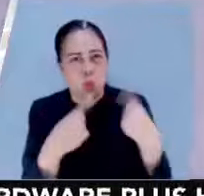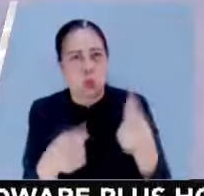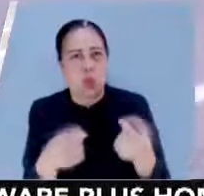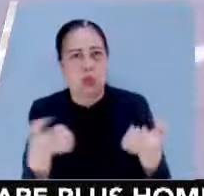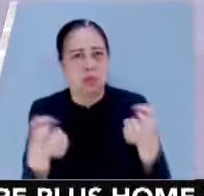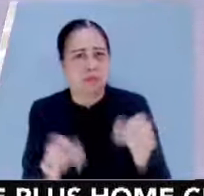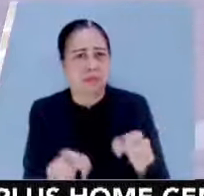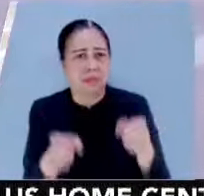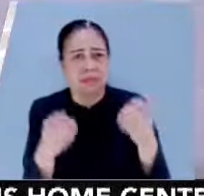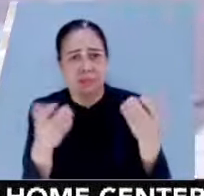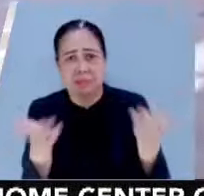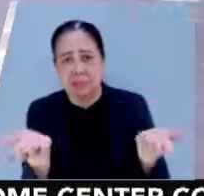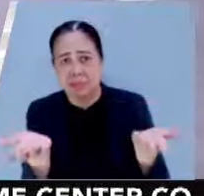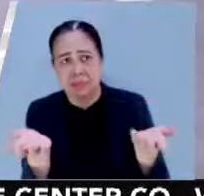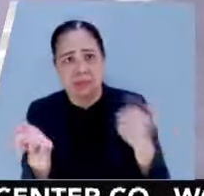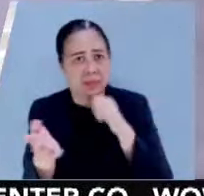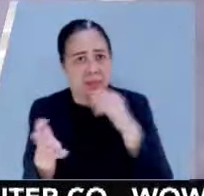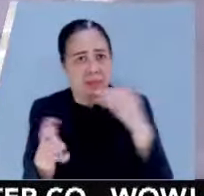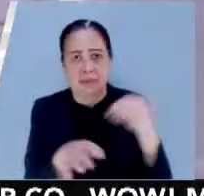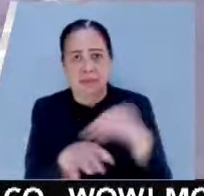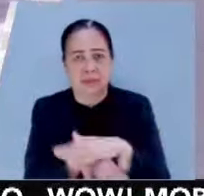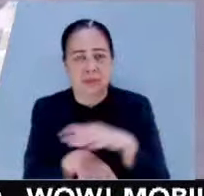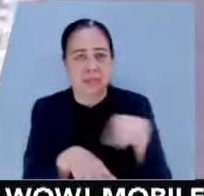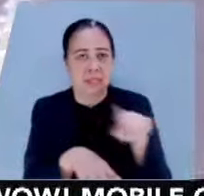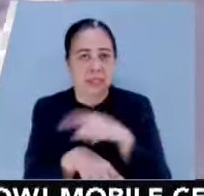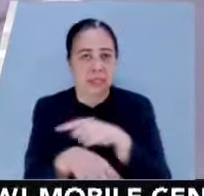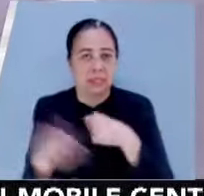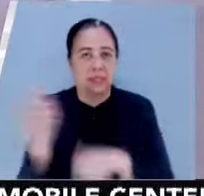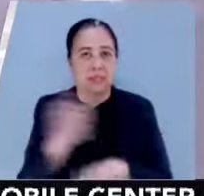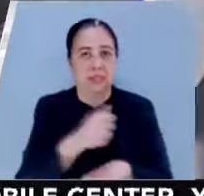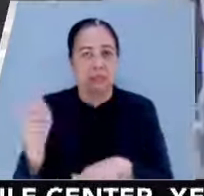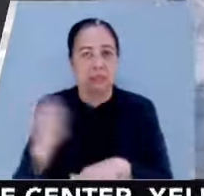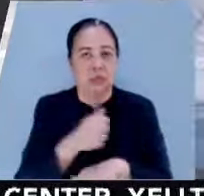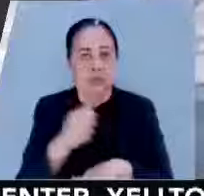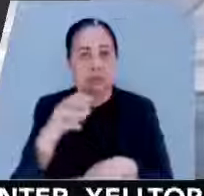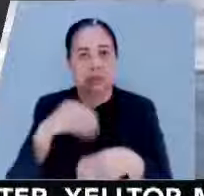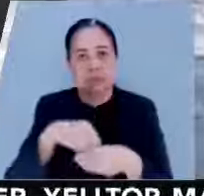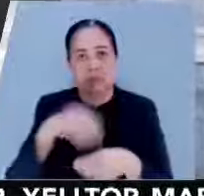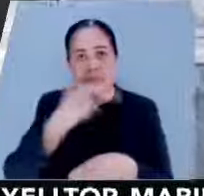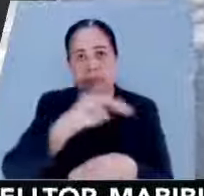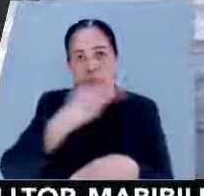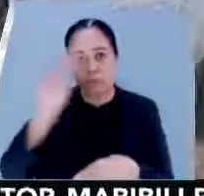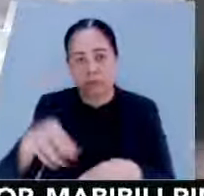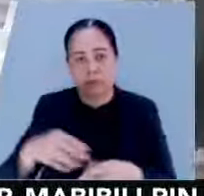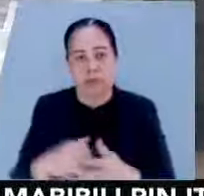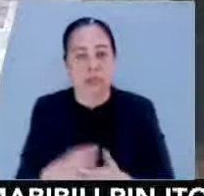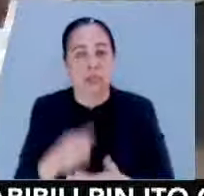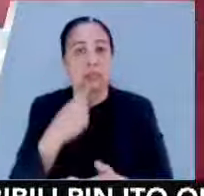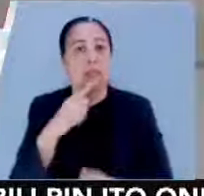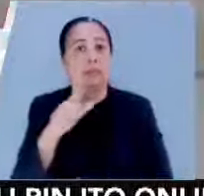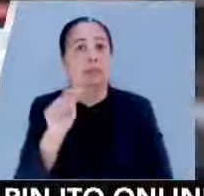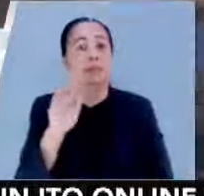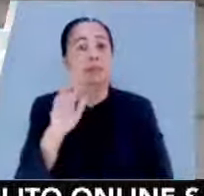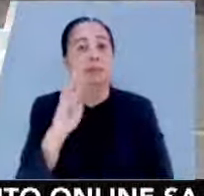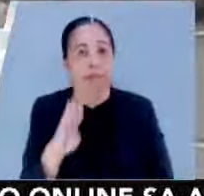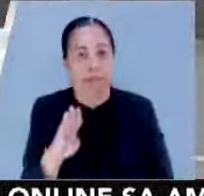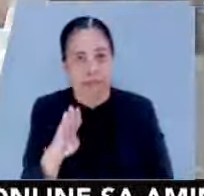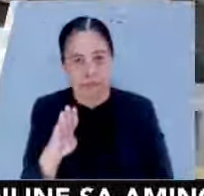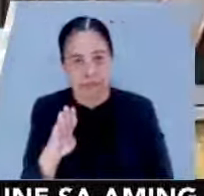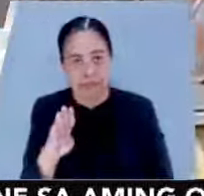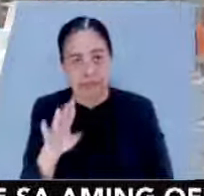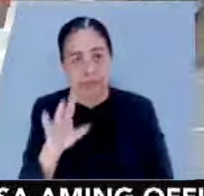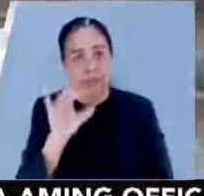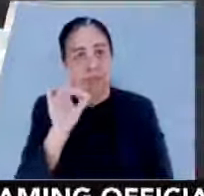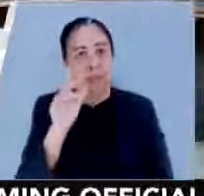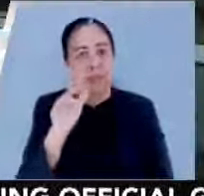po naapektuhan ang transportation sa Metro Manila. Ayon sa LTFRB, nasa 83%